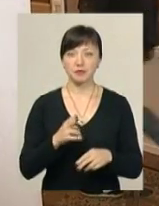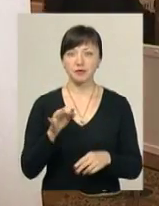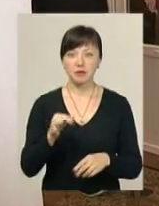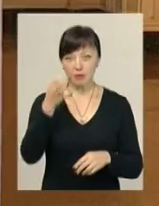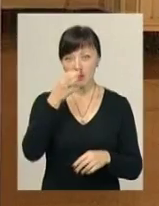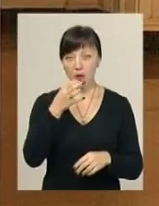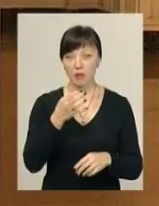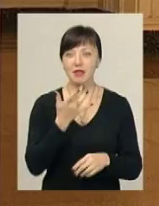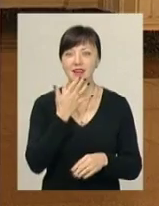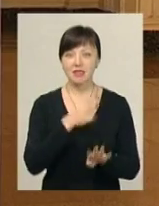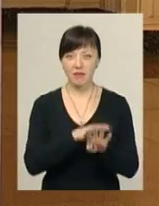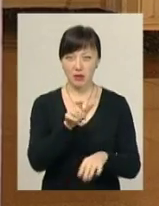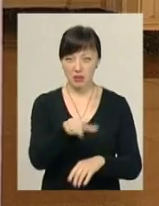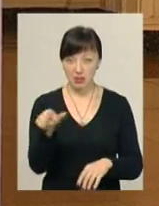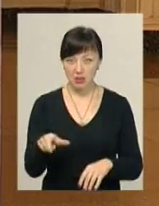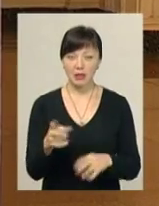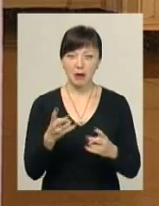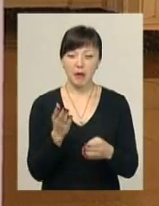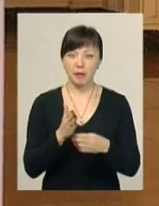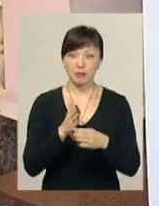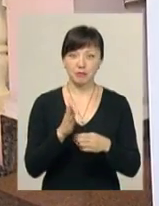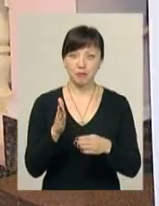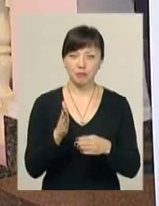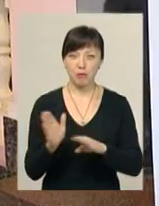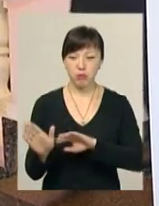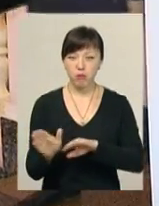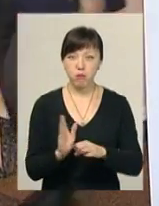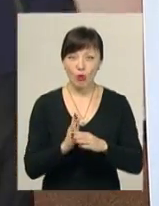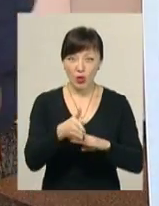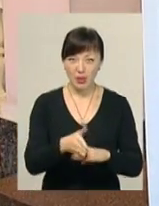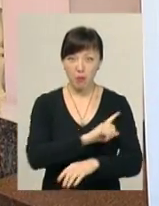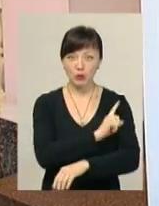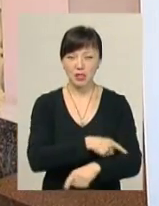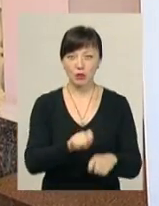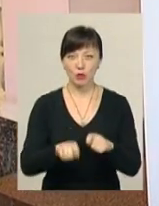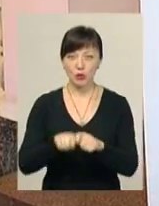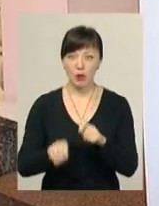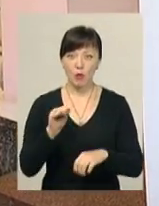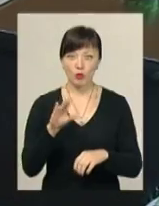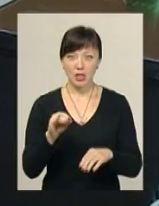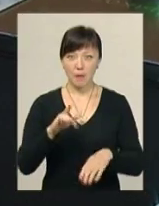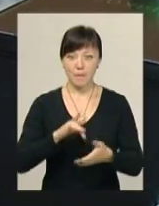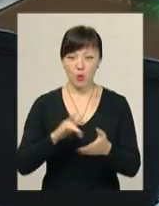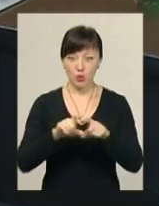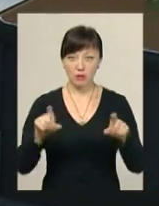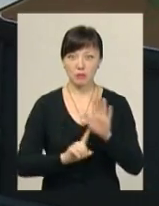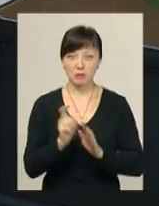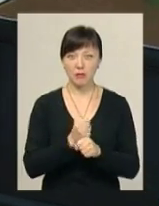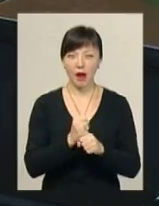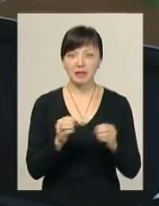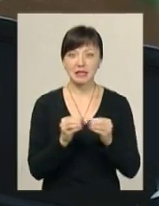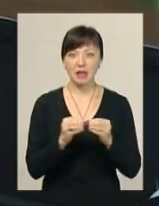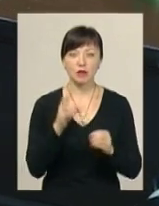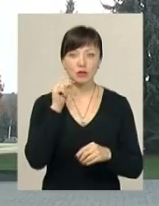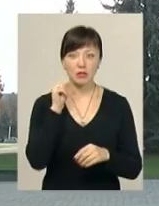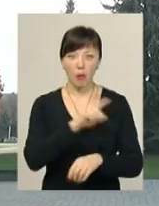хоче поговорити з владою, доведеться пройти посилений контроль. Пропускний пункт в обласному будинку рад запрацював 10 листопада. Посилити